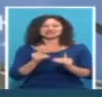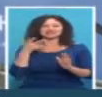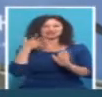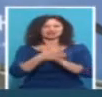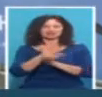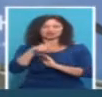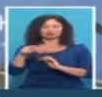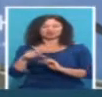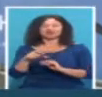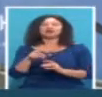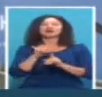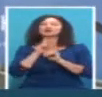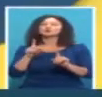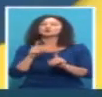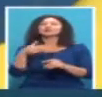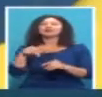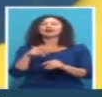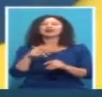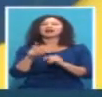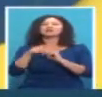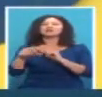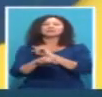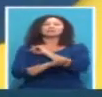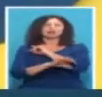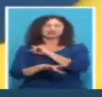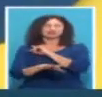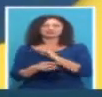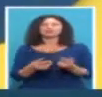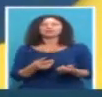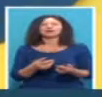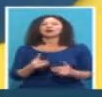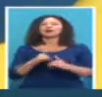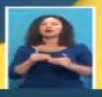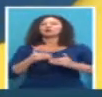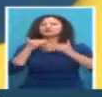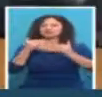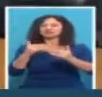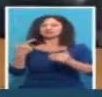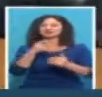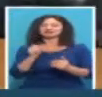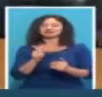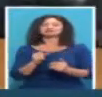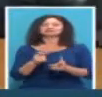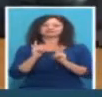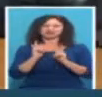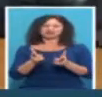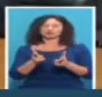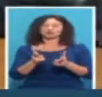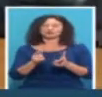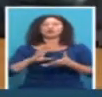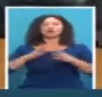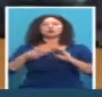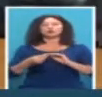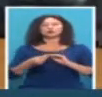для социально уязвимых слоев населения. Тем не менее, вопрос об увеличении норм потребления газа одобрен. С учетом